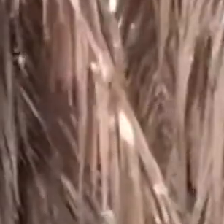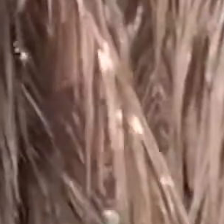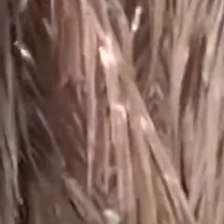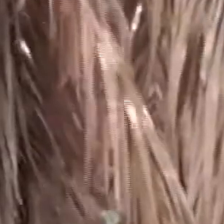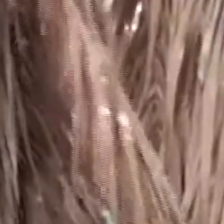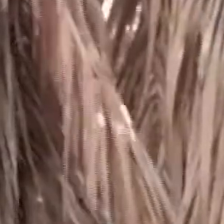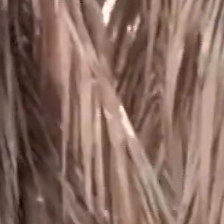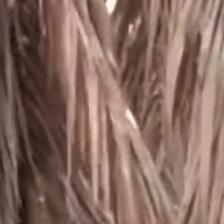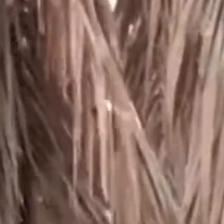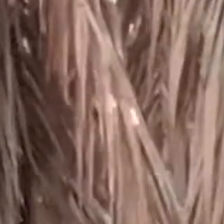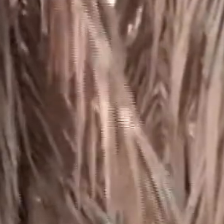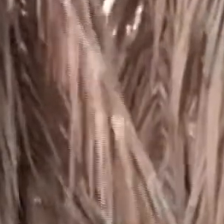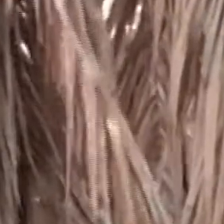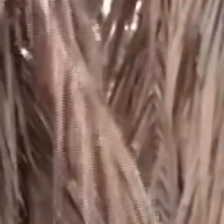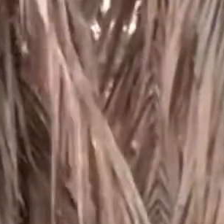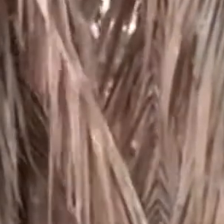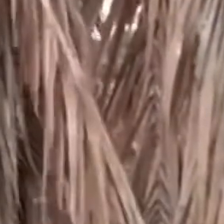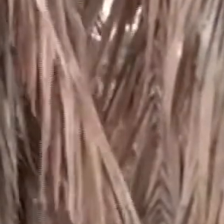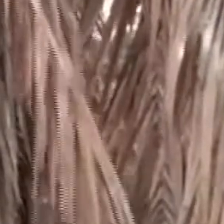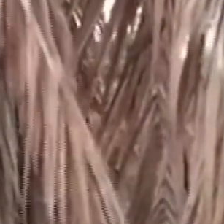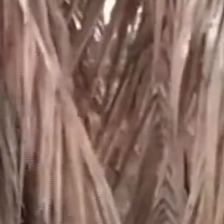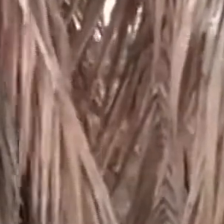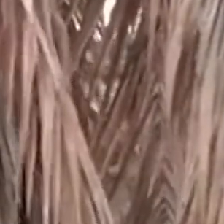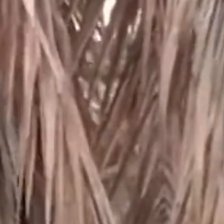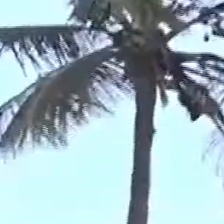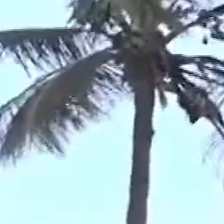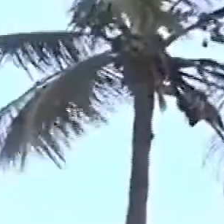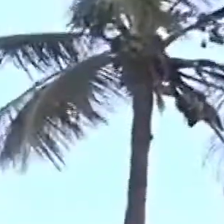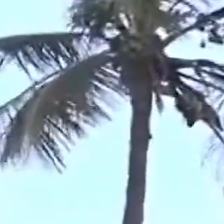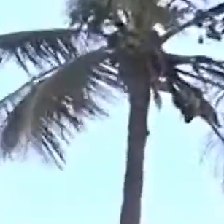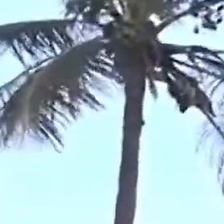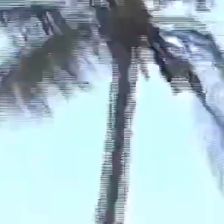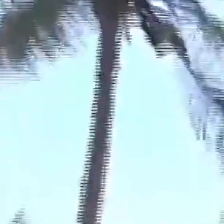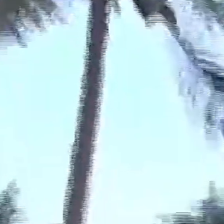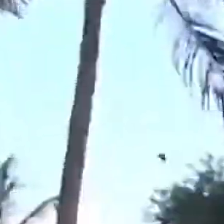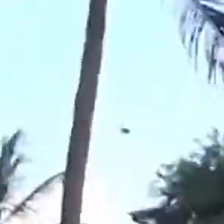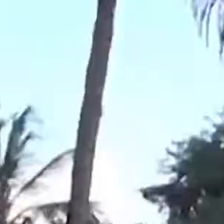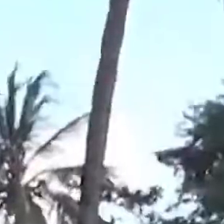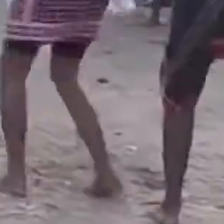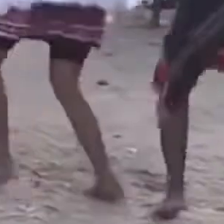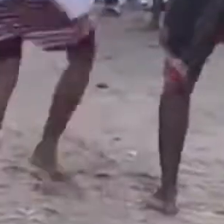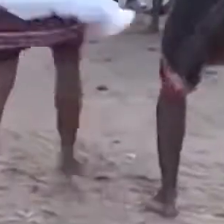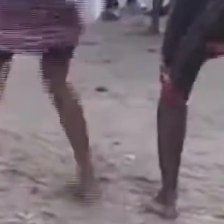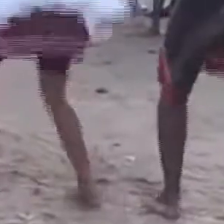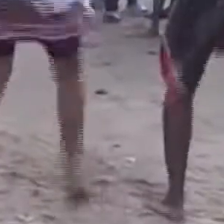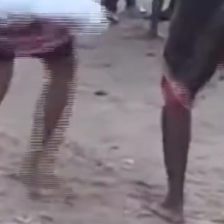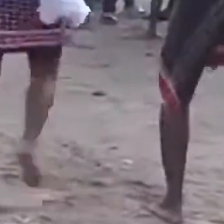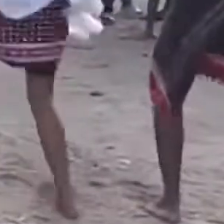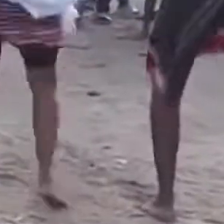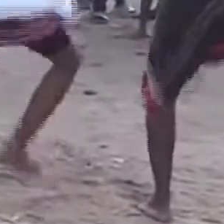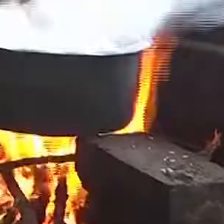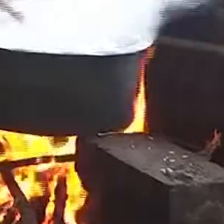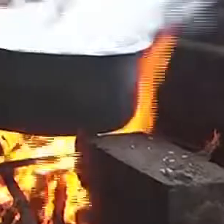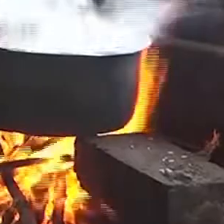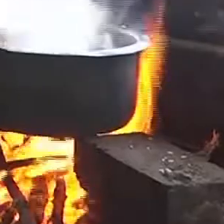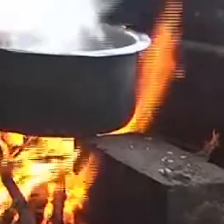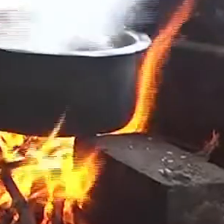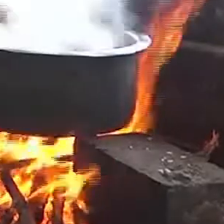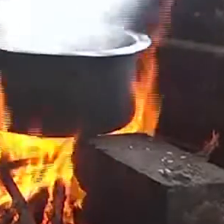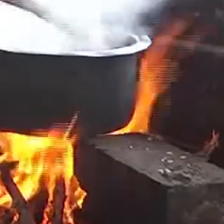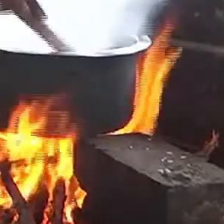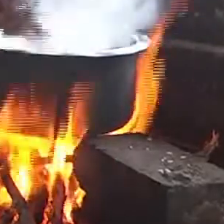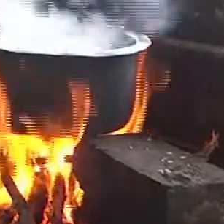Kama ilivyo kipindi hiki kinahusu nyimbo za taarab, chakacha, midwara, midundiko, bila kusahau